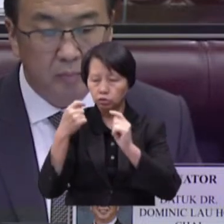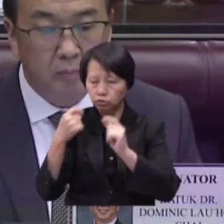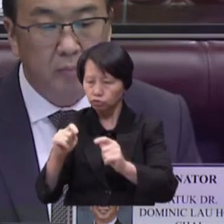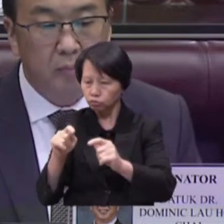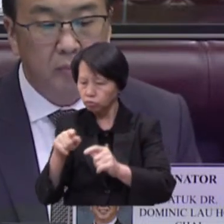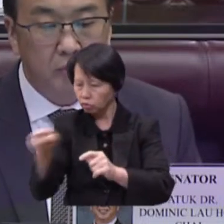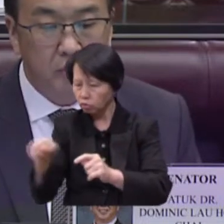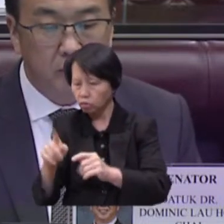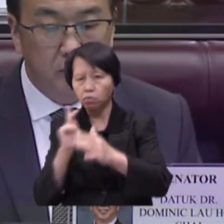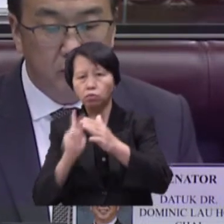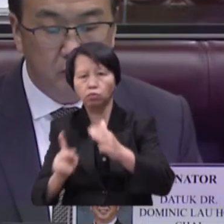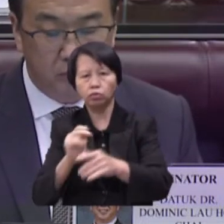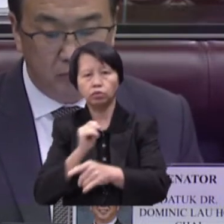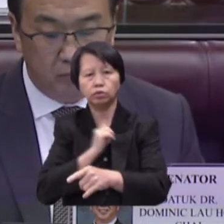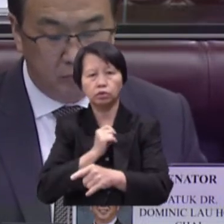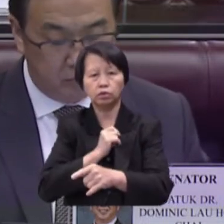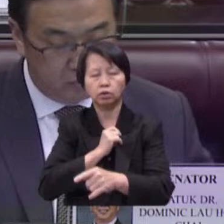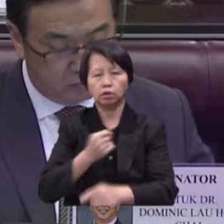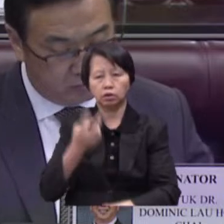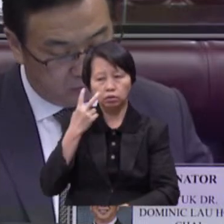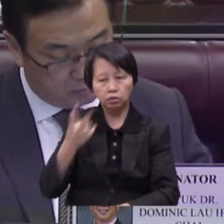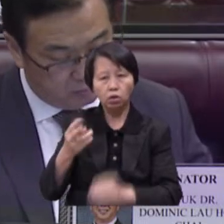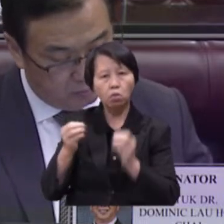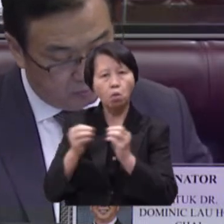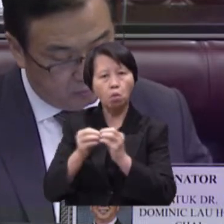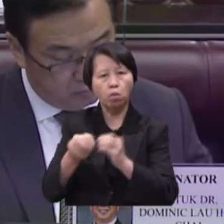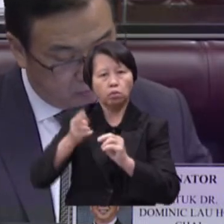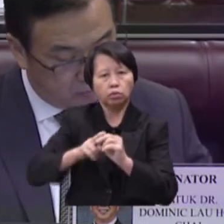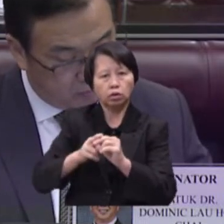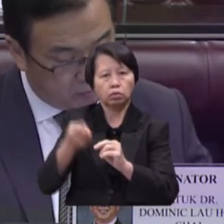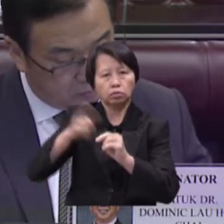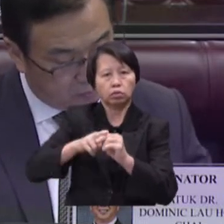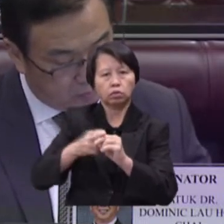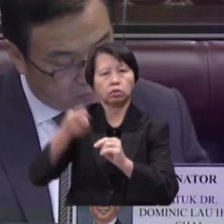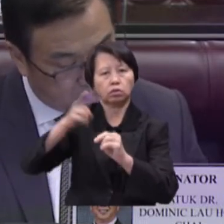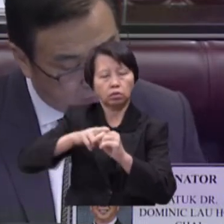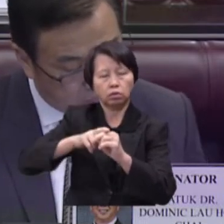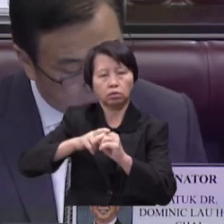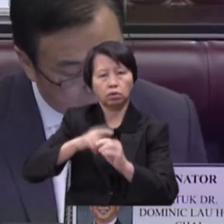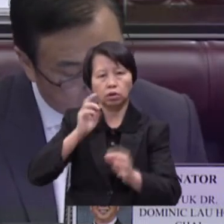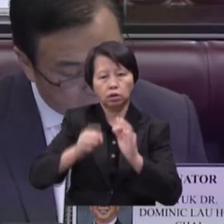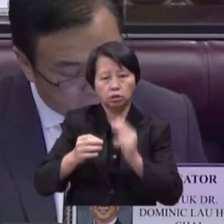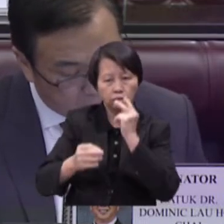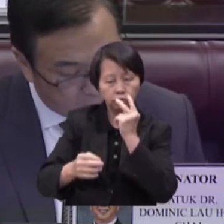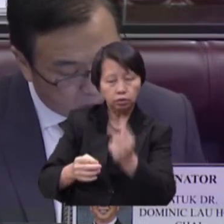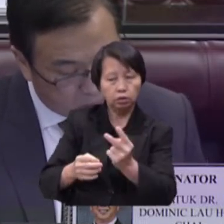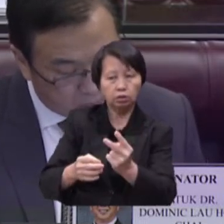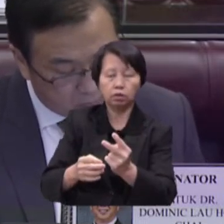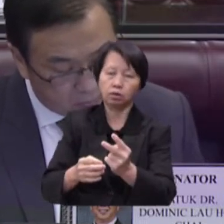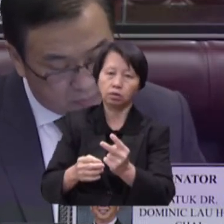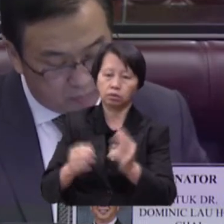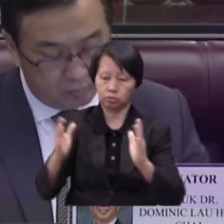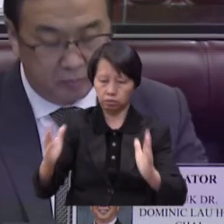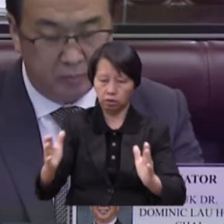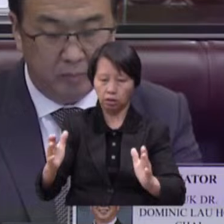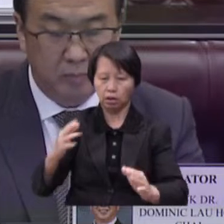membunuh diri ini kita tengok semakin meningkat kalau kita tengok pada